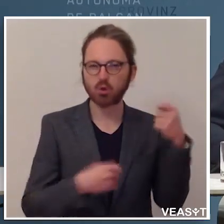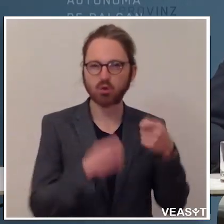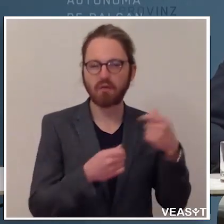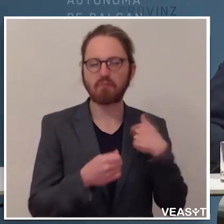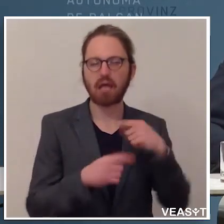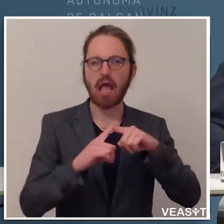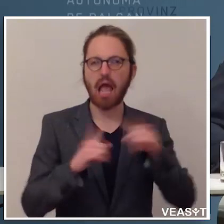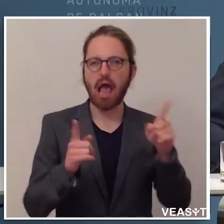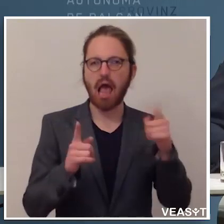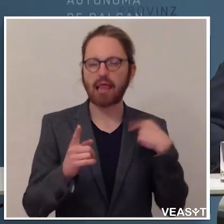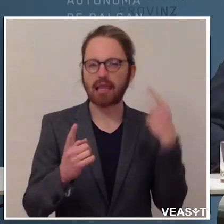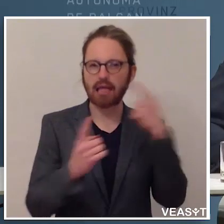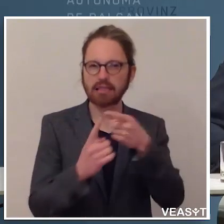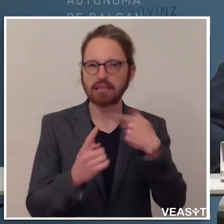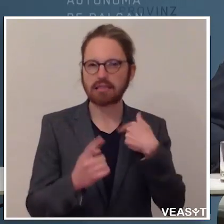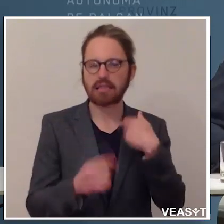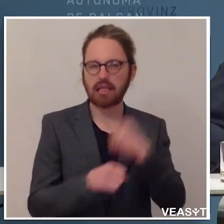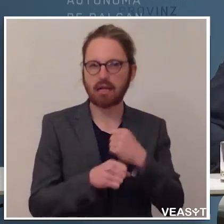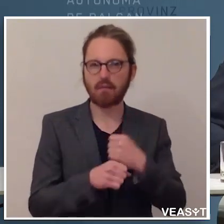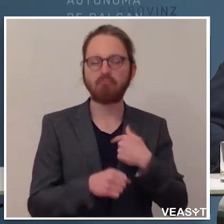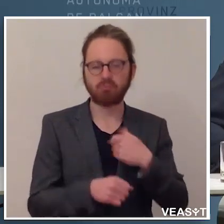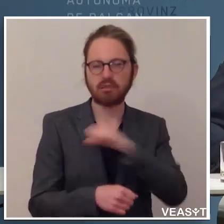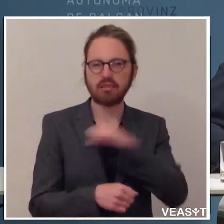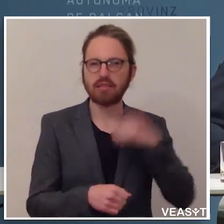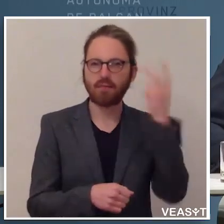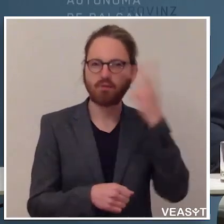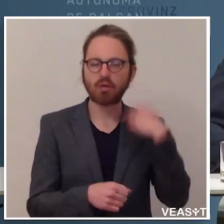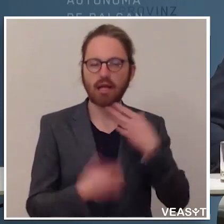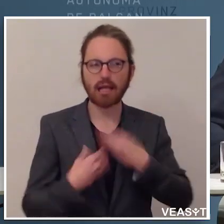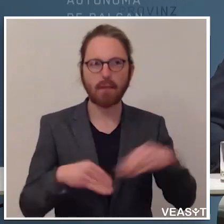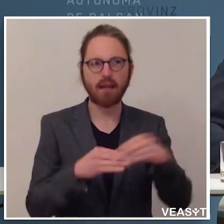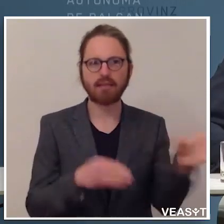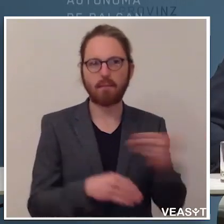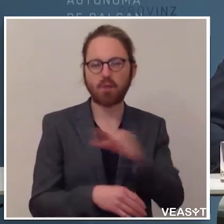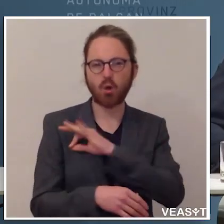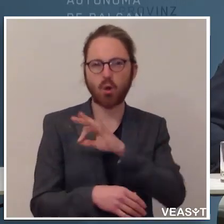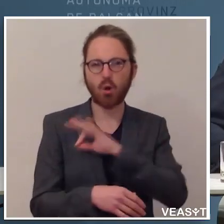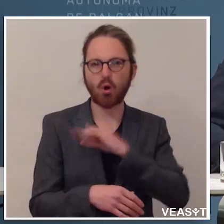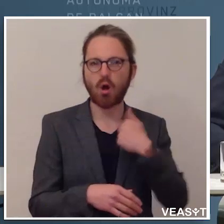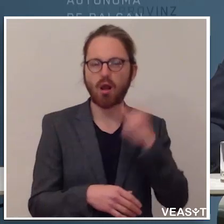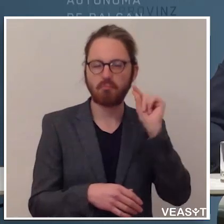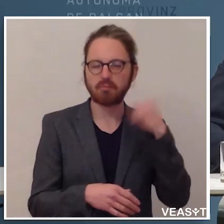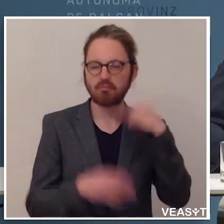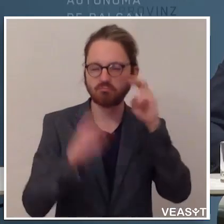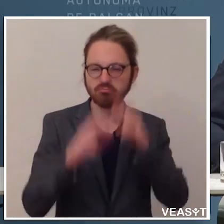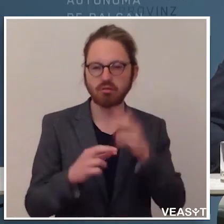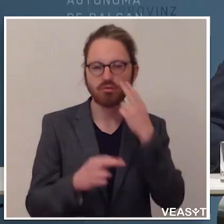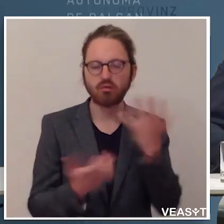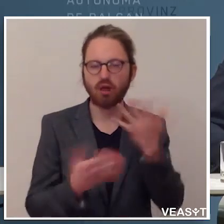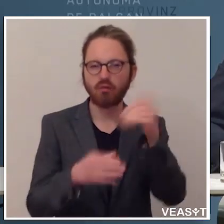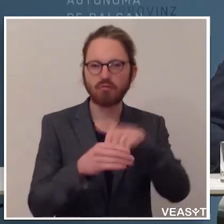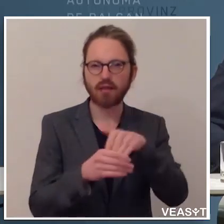Ziele gesetzt. Ich werde selbstverständlich gemeinsam mit den Kollegen der Sache auch nachgehen, auf den Grund